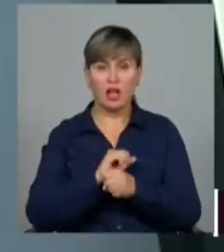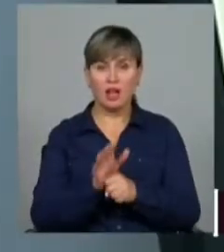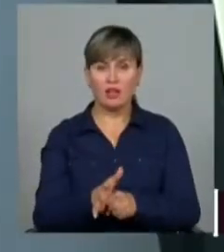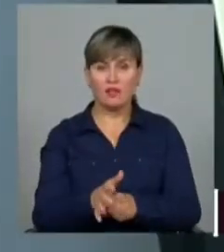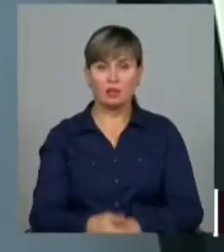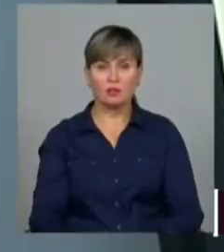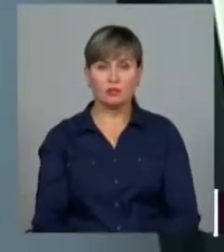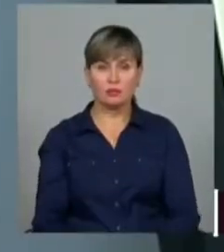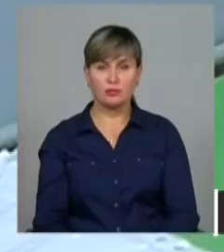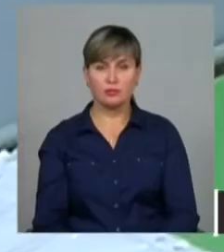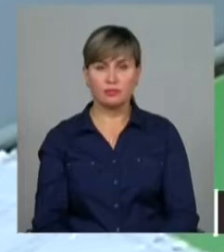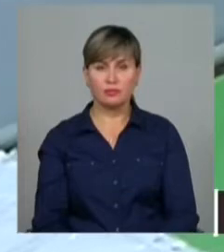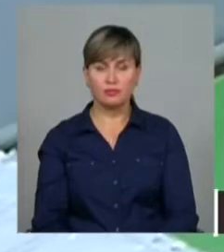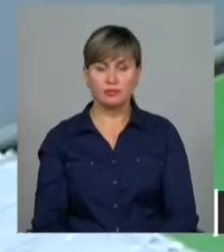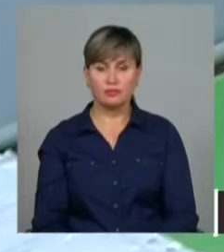коронавирус.